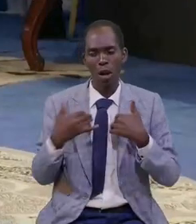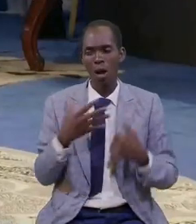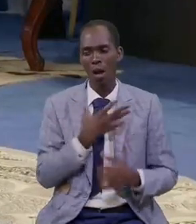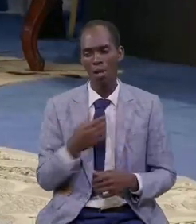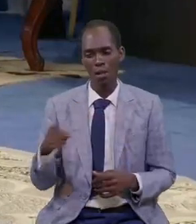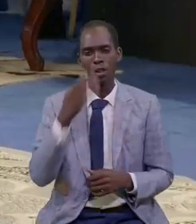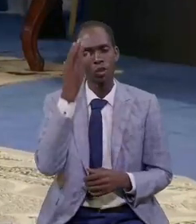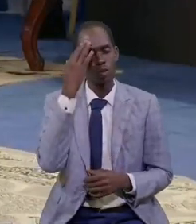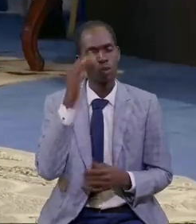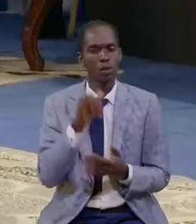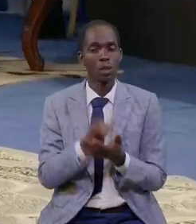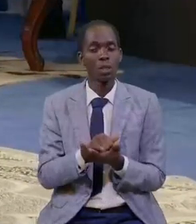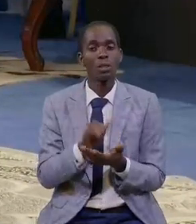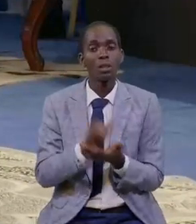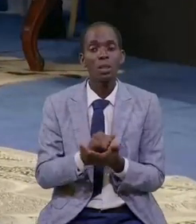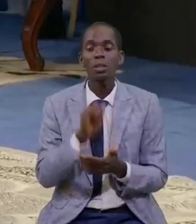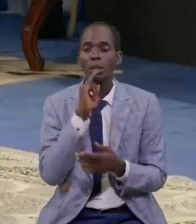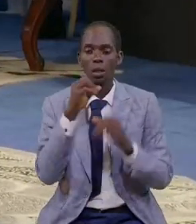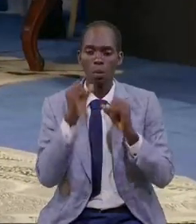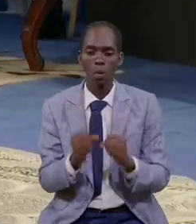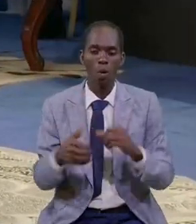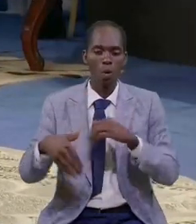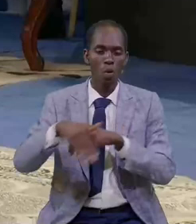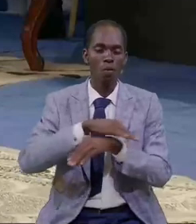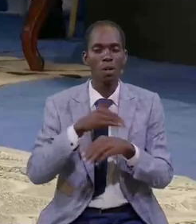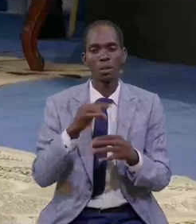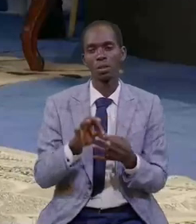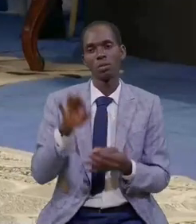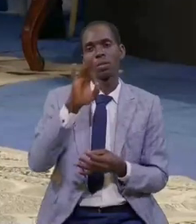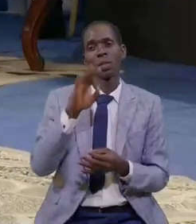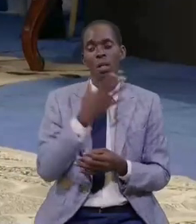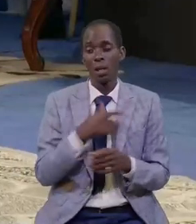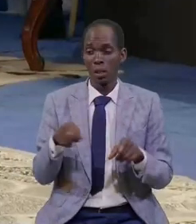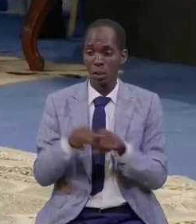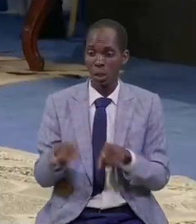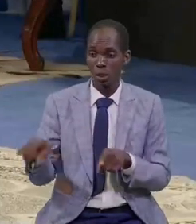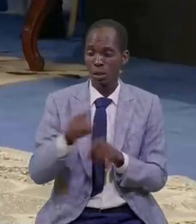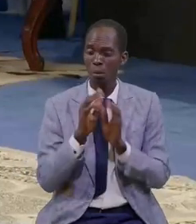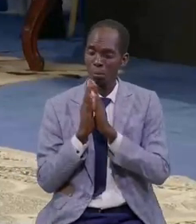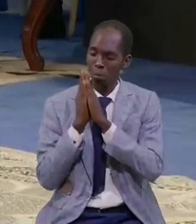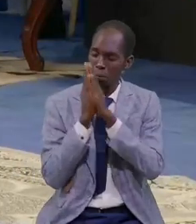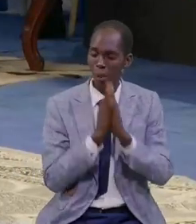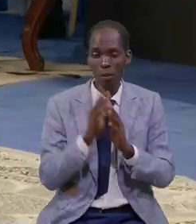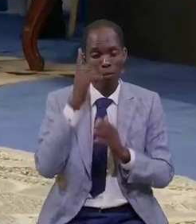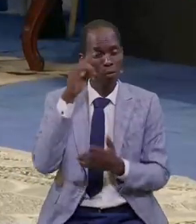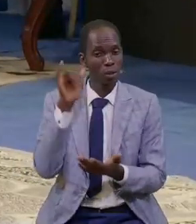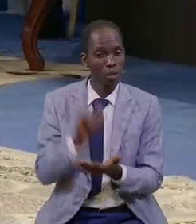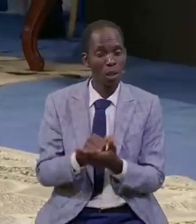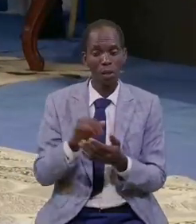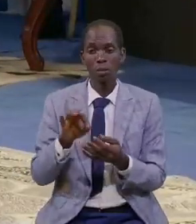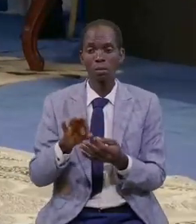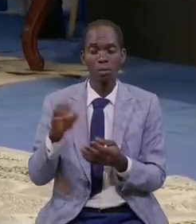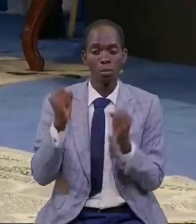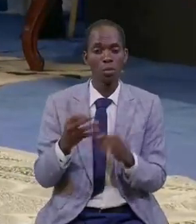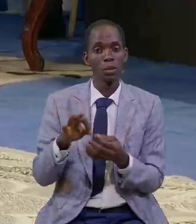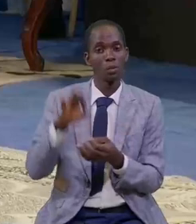démons et encore comme ils avaient soif de cela nous voyons plus tard dans les Actes